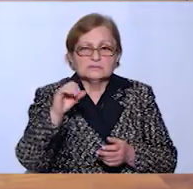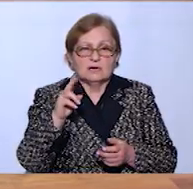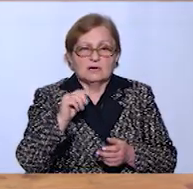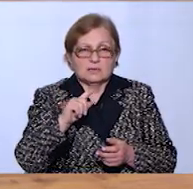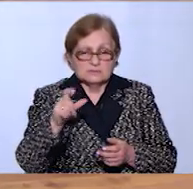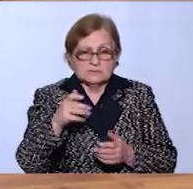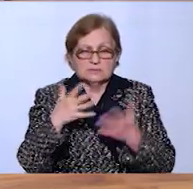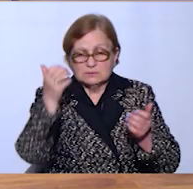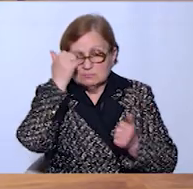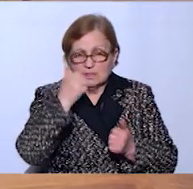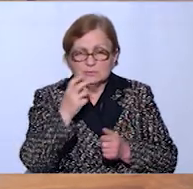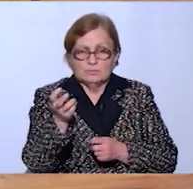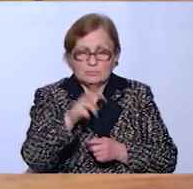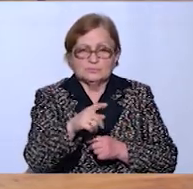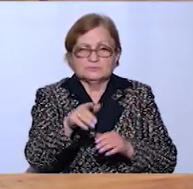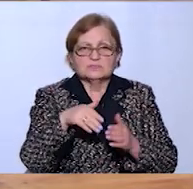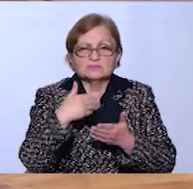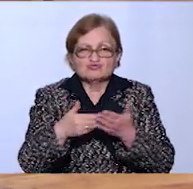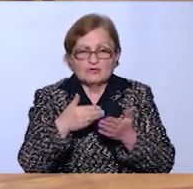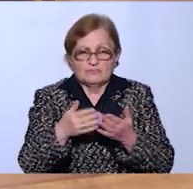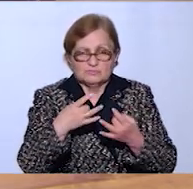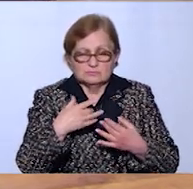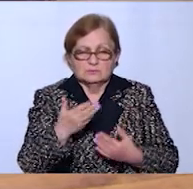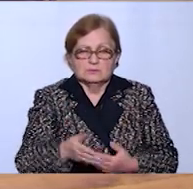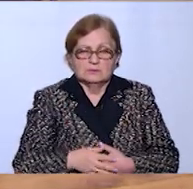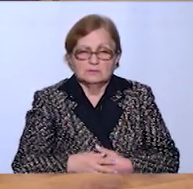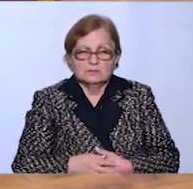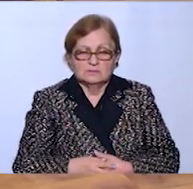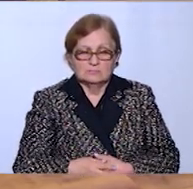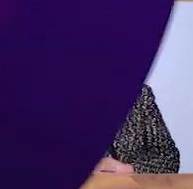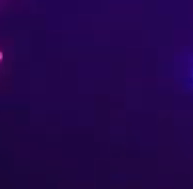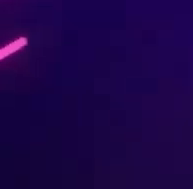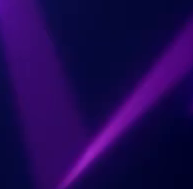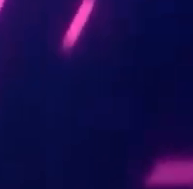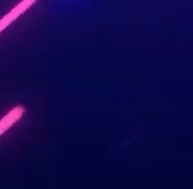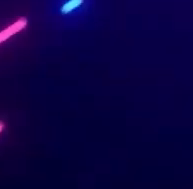Თამარ, მოგესალმები, ძალიან დიდი მადლობა რომ დაგვითმეთ დრო და ხართ ჩვენთან სტუდიაში სტუმრად.